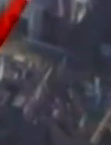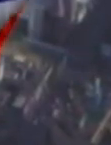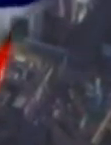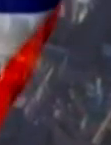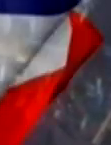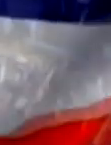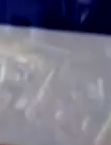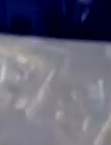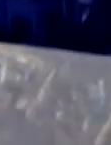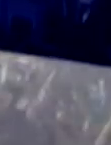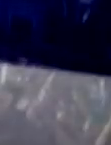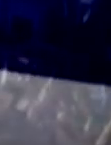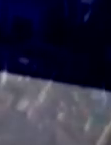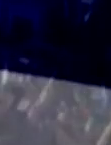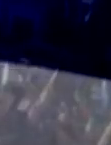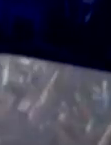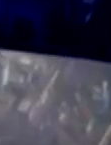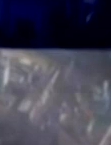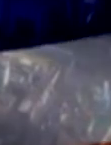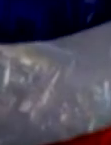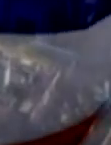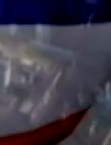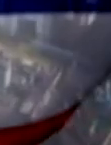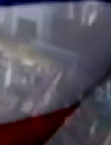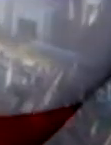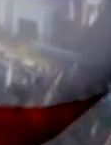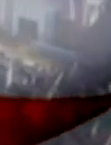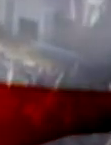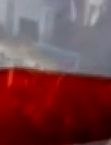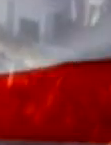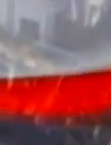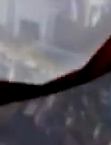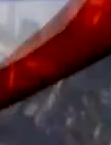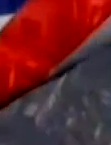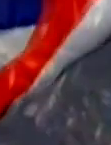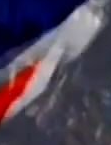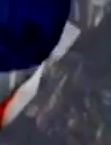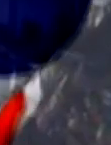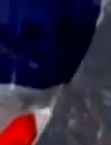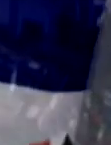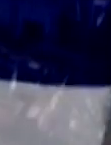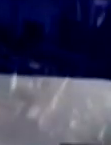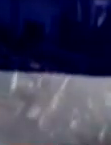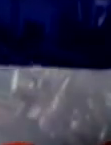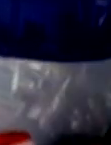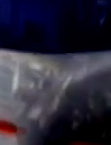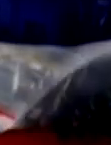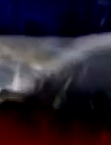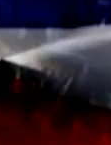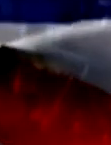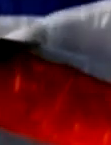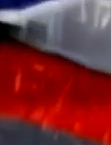จวันที่หวังนั้นคงไม่ไกลเพื่อประเทศไทยของทุกคน